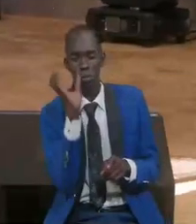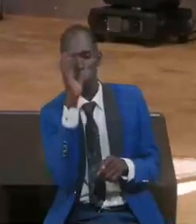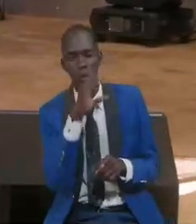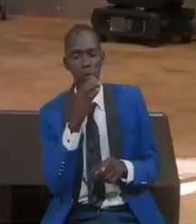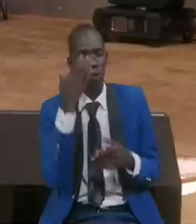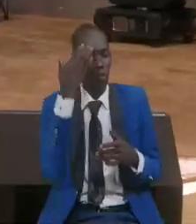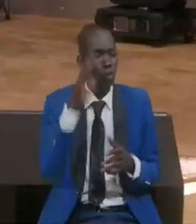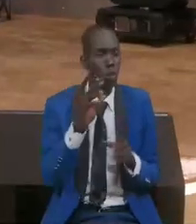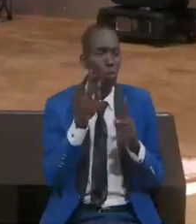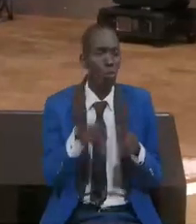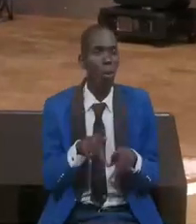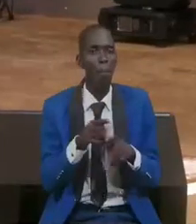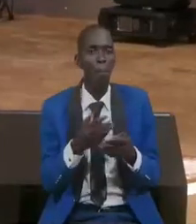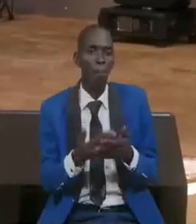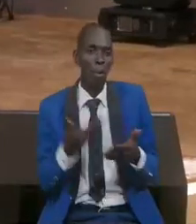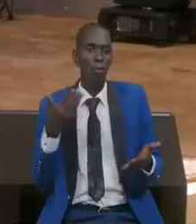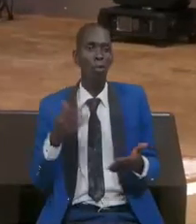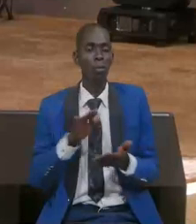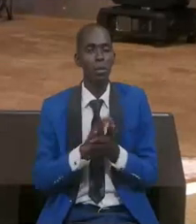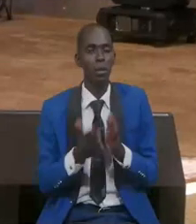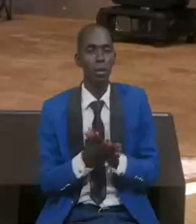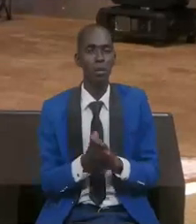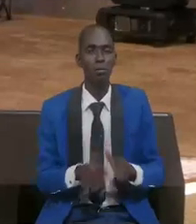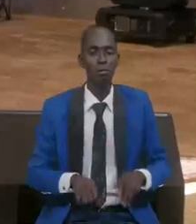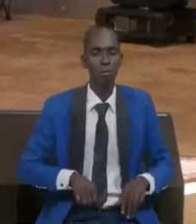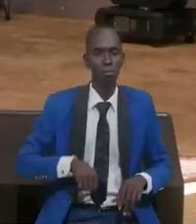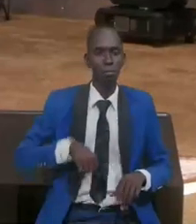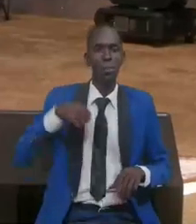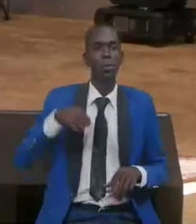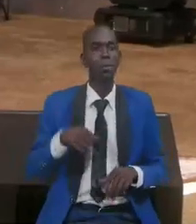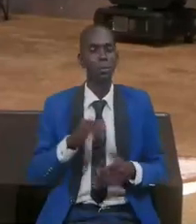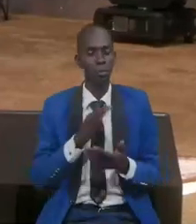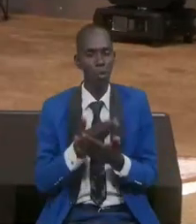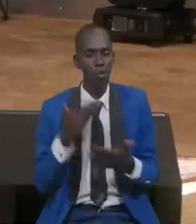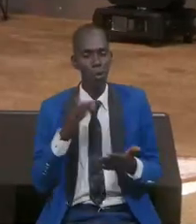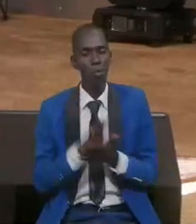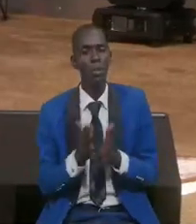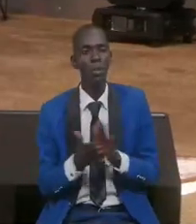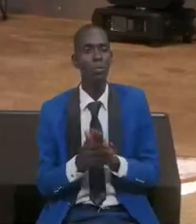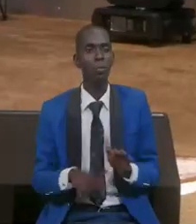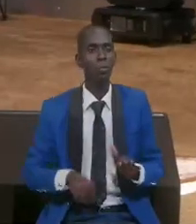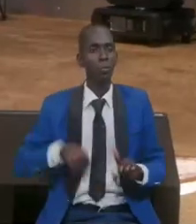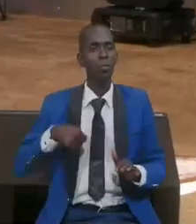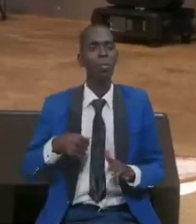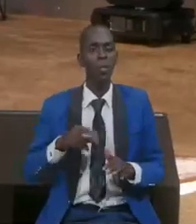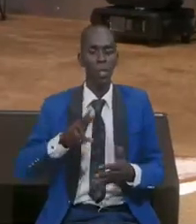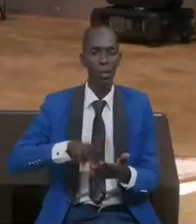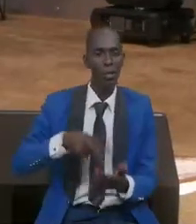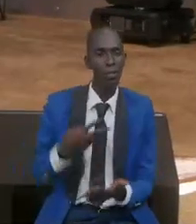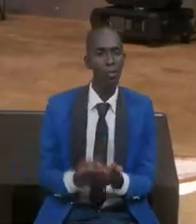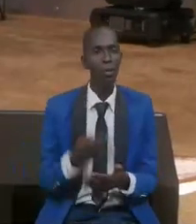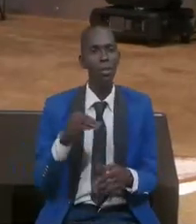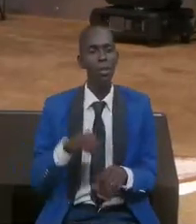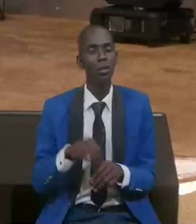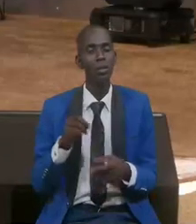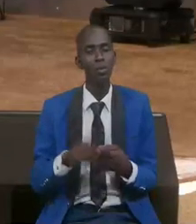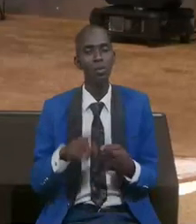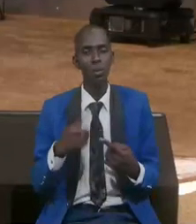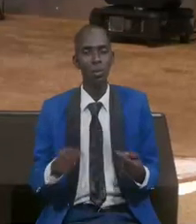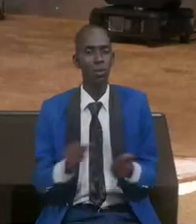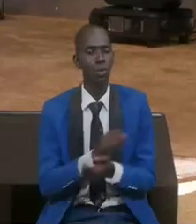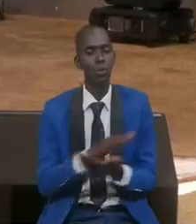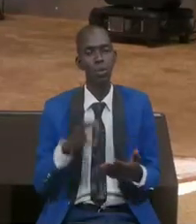soit pas adonné au vin, ni violent, mais indulgent. Il dit, il ne doit pas être enflé d'orgueil. Et vous voyez, il dit qu'il ne doit pas être enflé